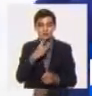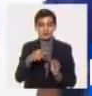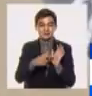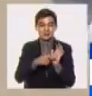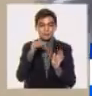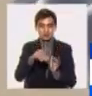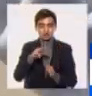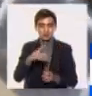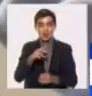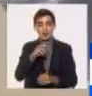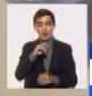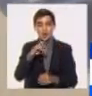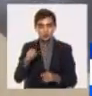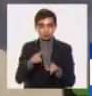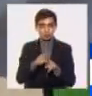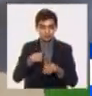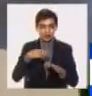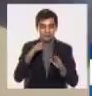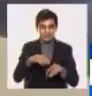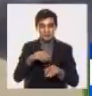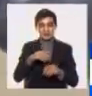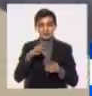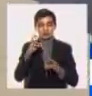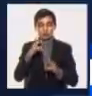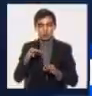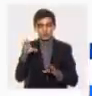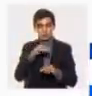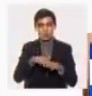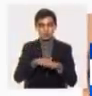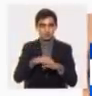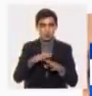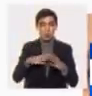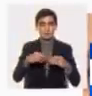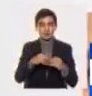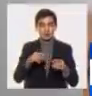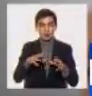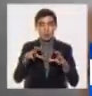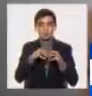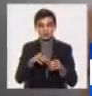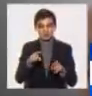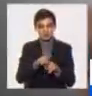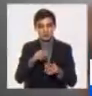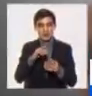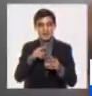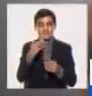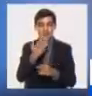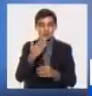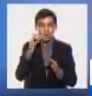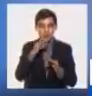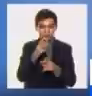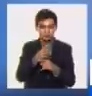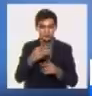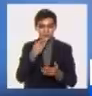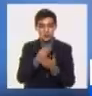тысяч тенге. А Лаура, опасаясь, что этим все и ограничится, обратилась к общественникам. Она также опубликовала видео, в котором рассказала свою историю.